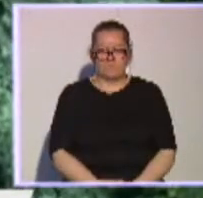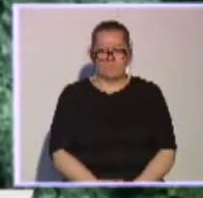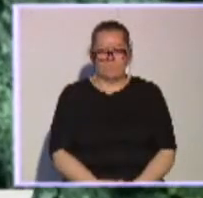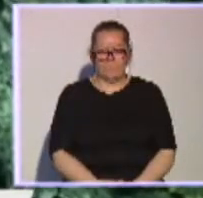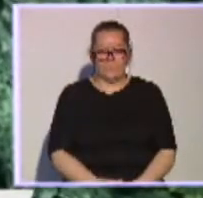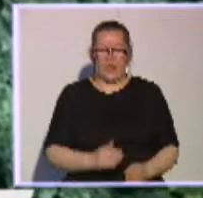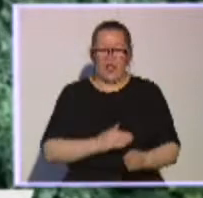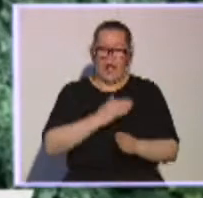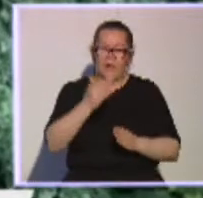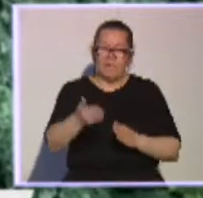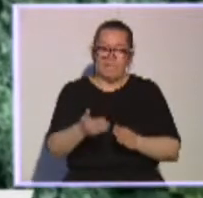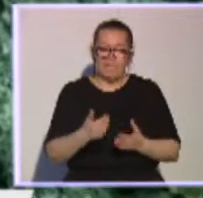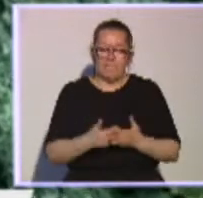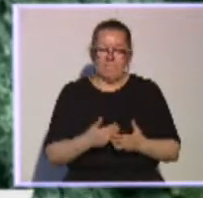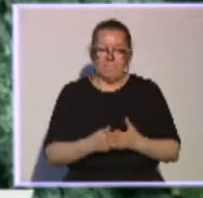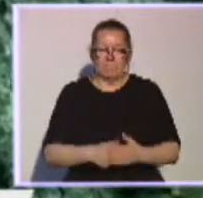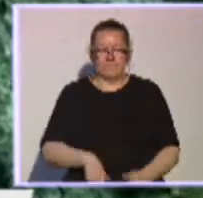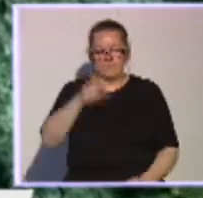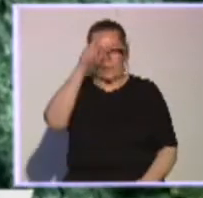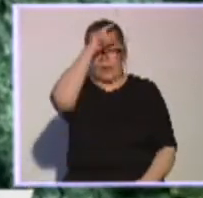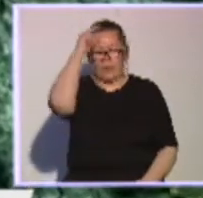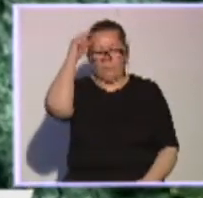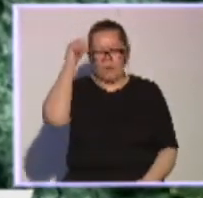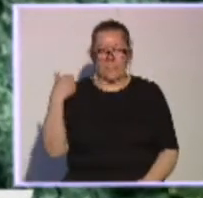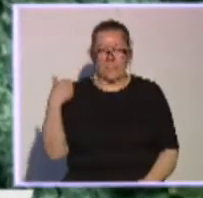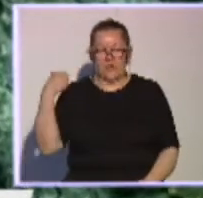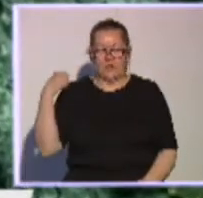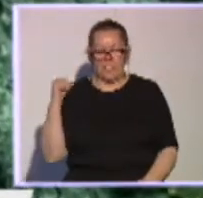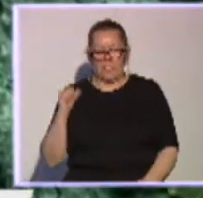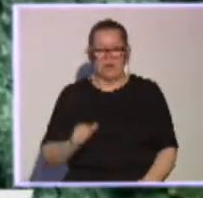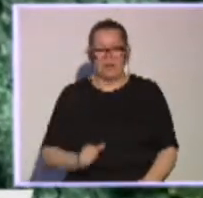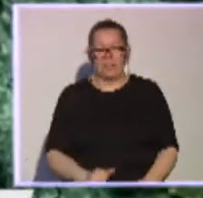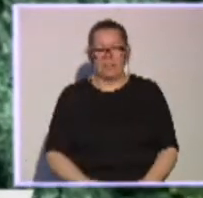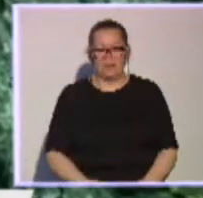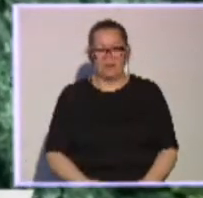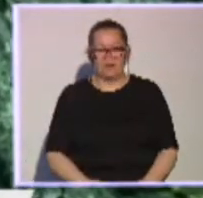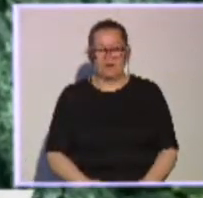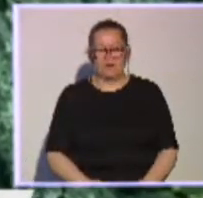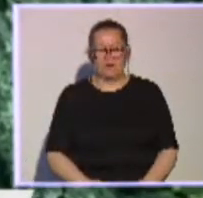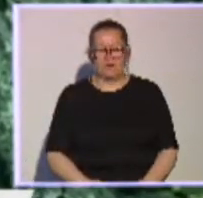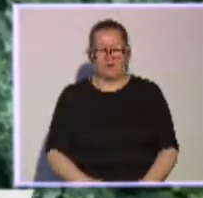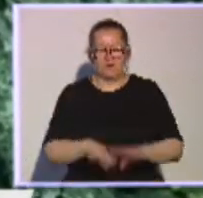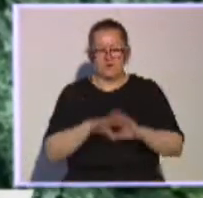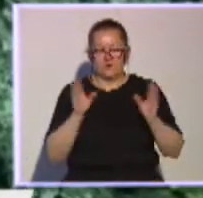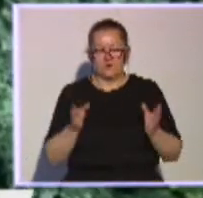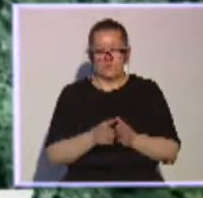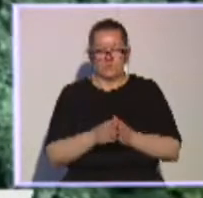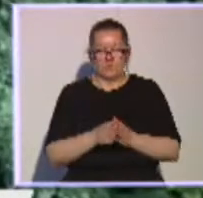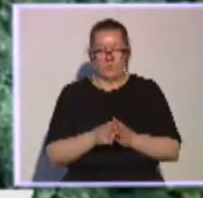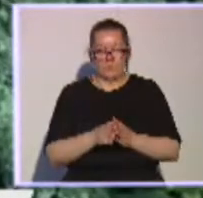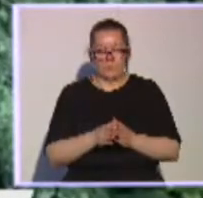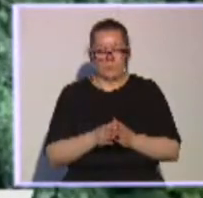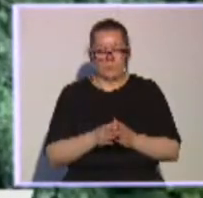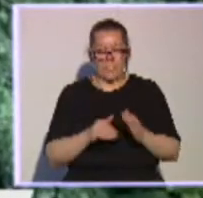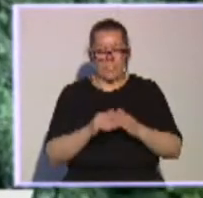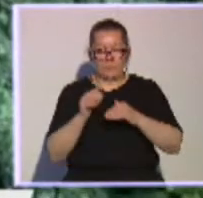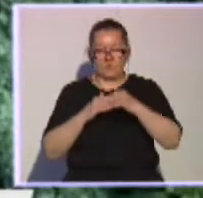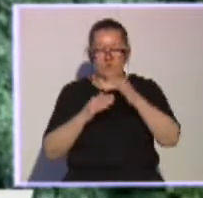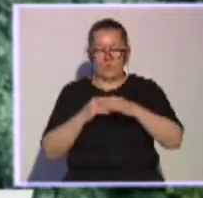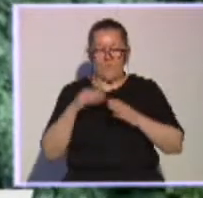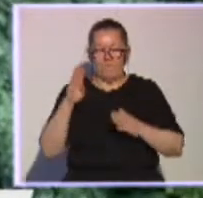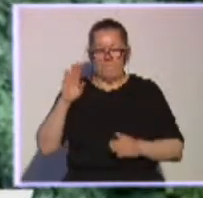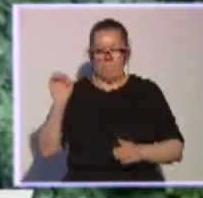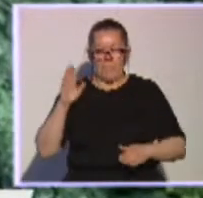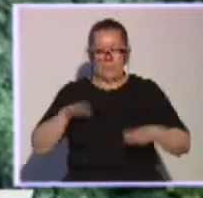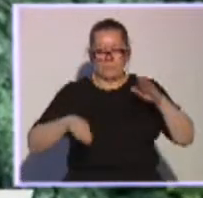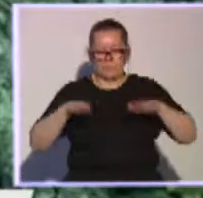amânată pentru vară, astfel că ieri am reușit să transportăm toate materialele, undeva cam la 400 de kilograme, împreună